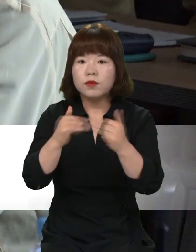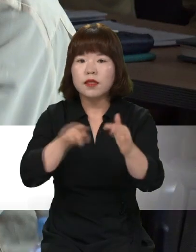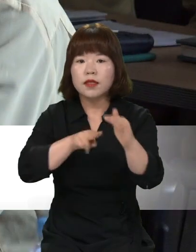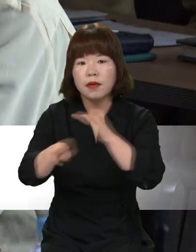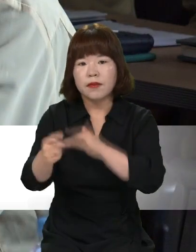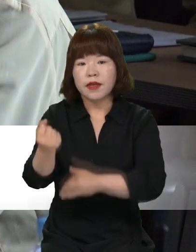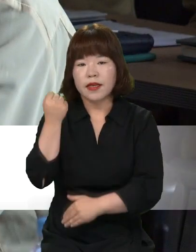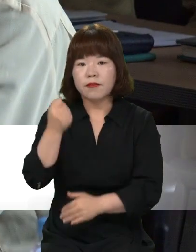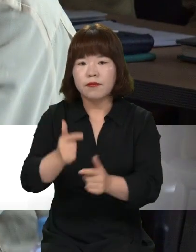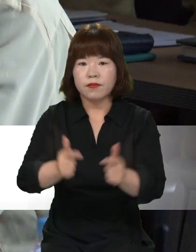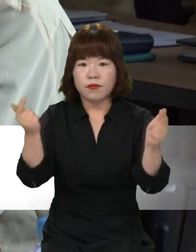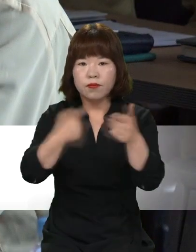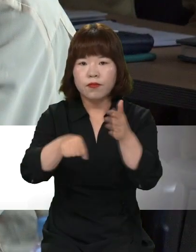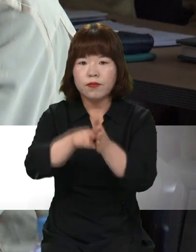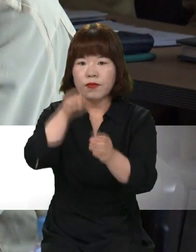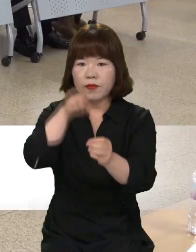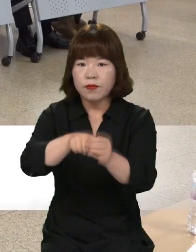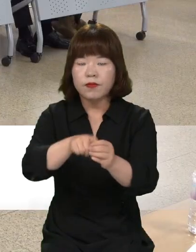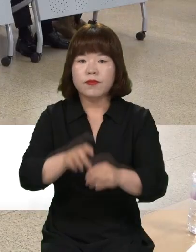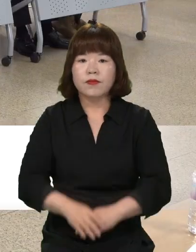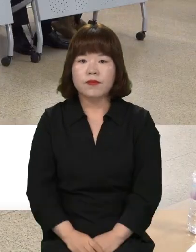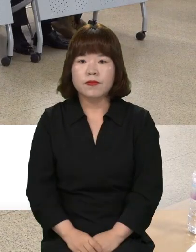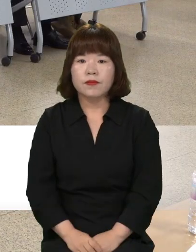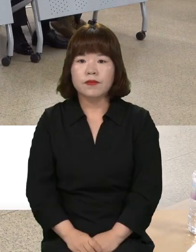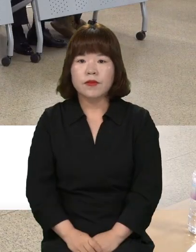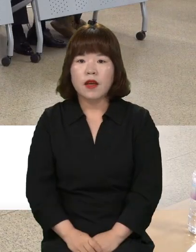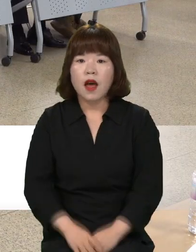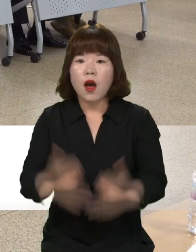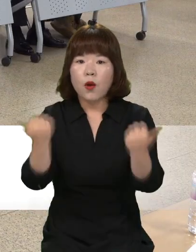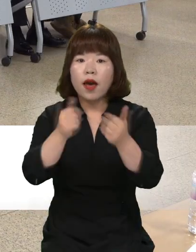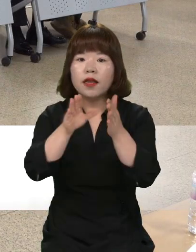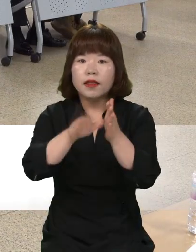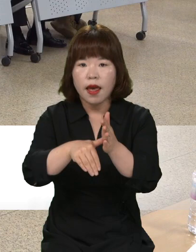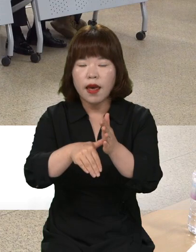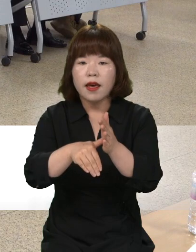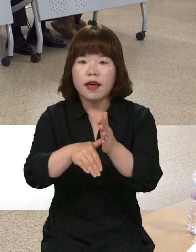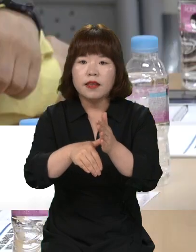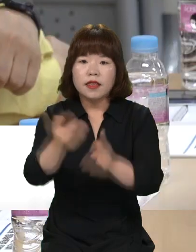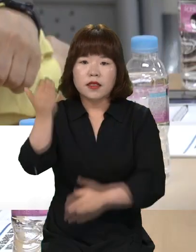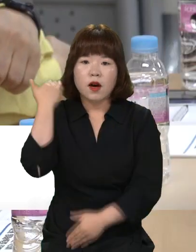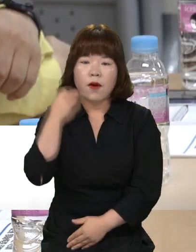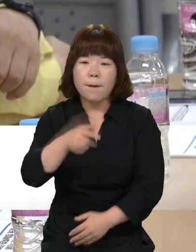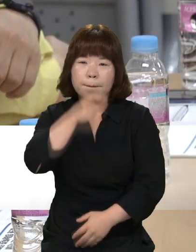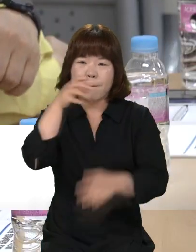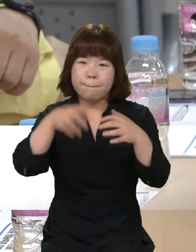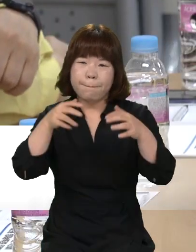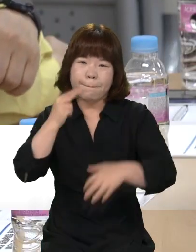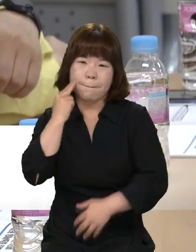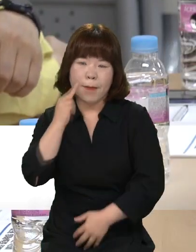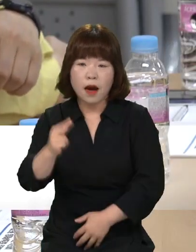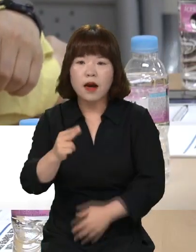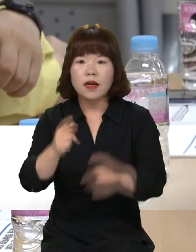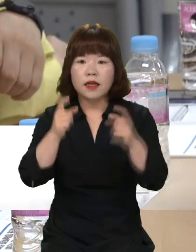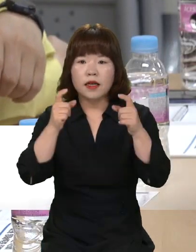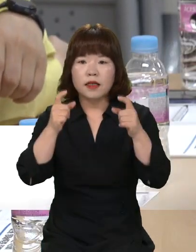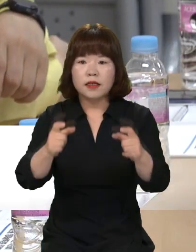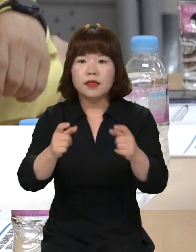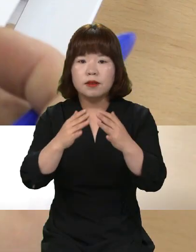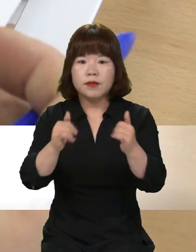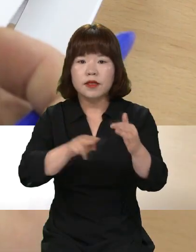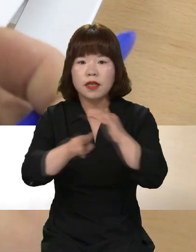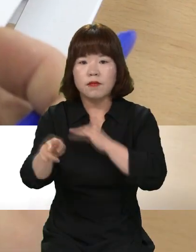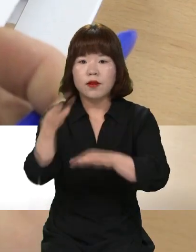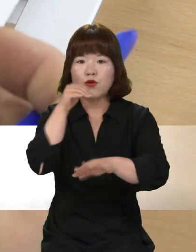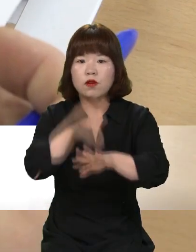대응과 주민 대피 역량을 높이고자 열렸습니다 회의에 서신은 앞서 열린 읍면동별 극한 강호 대비